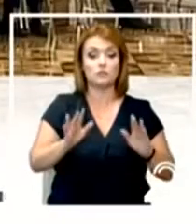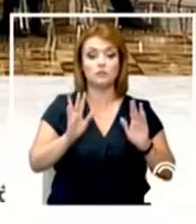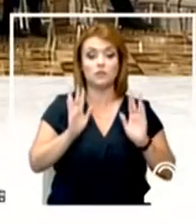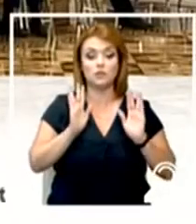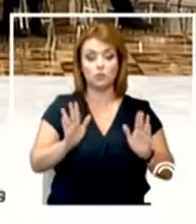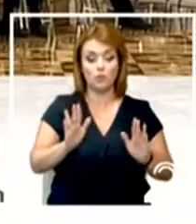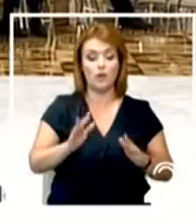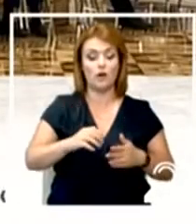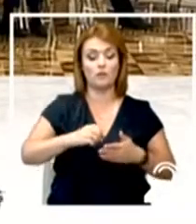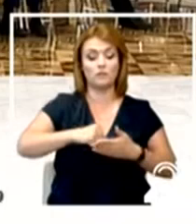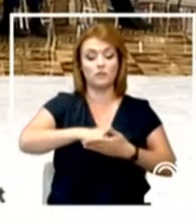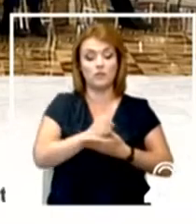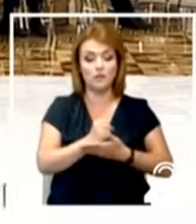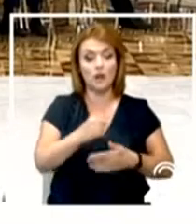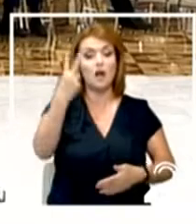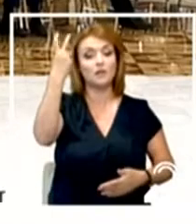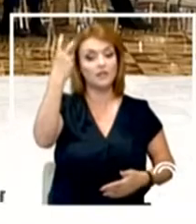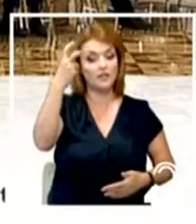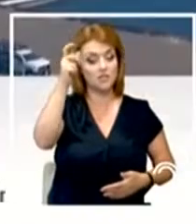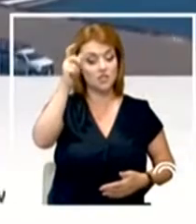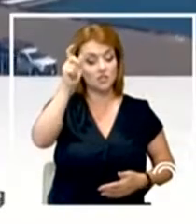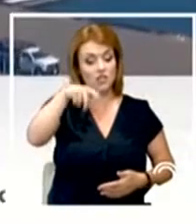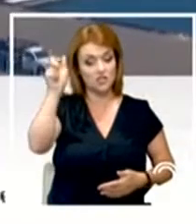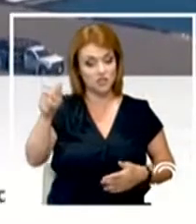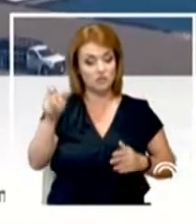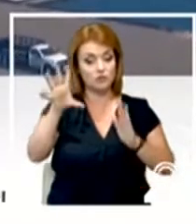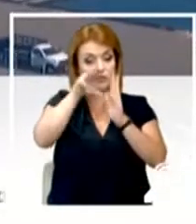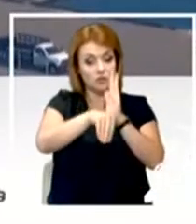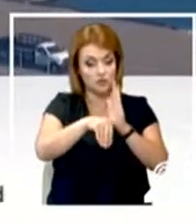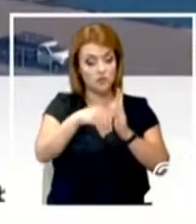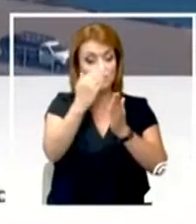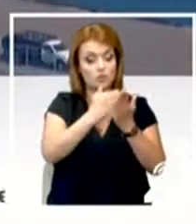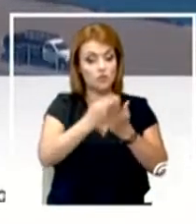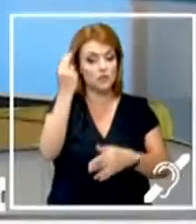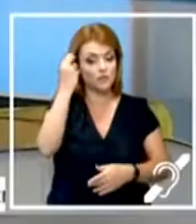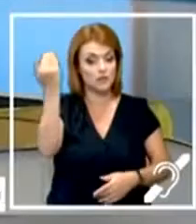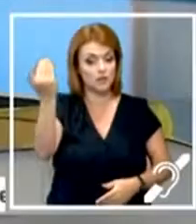drept cei mai bogați ruși de către revista Forbes au fost incluși pe listele de sancțiuni occidentale.